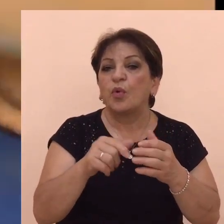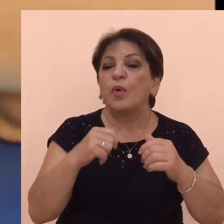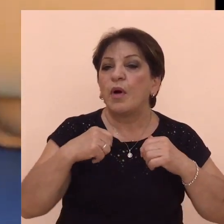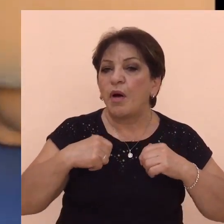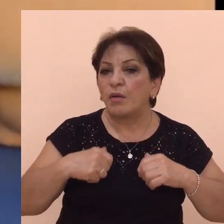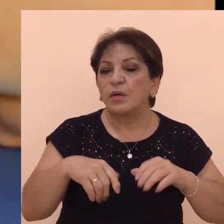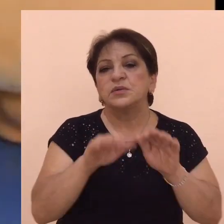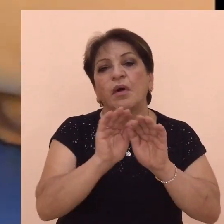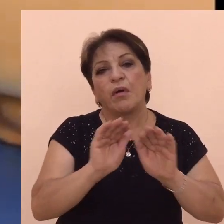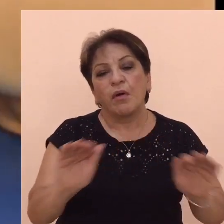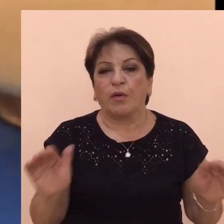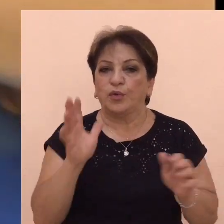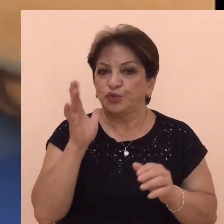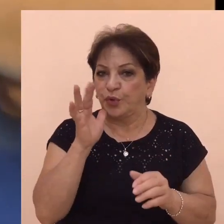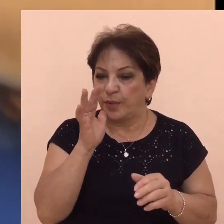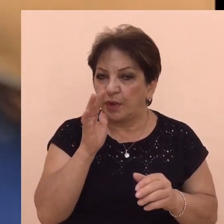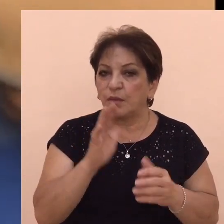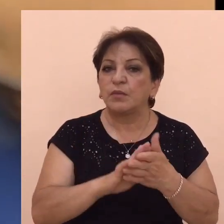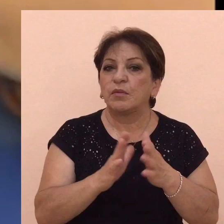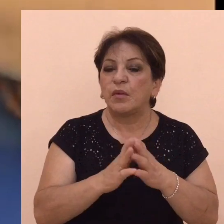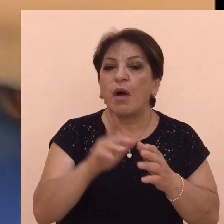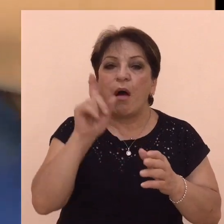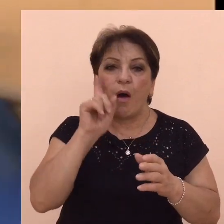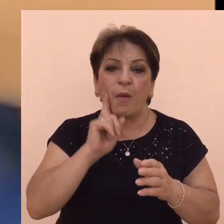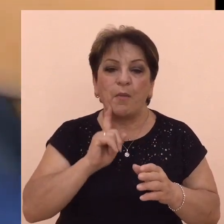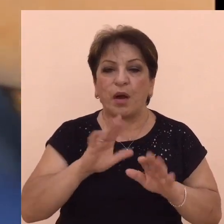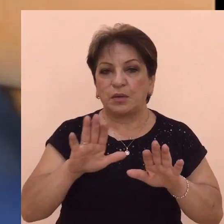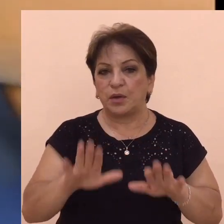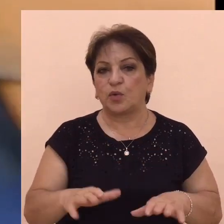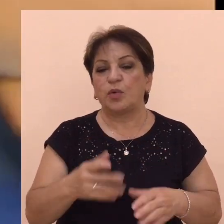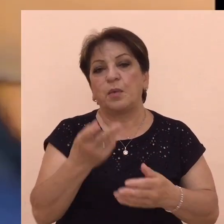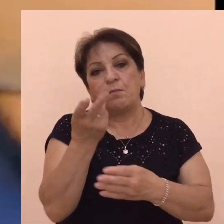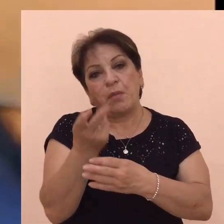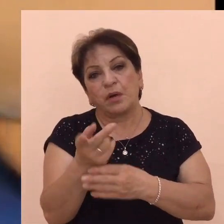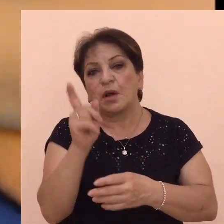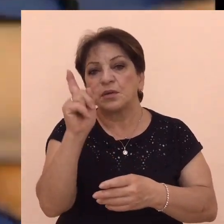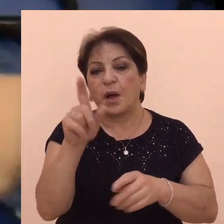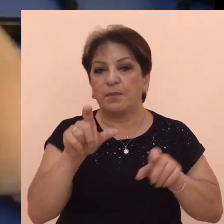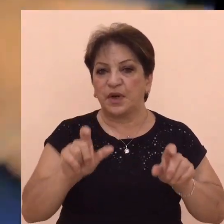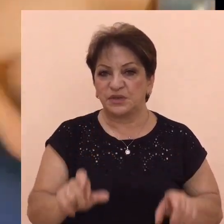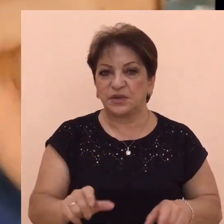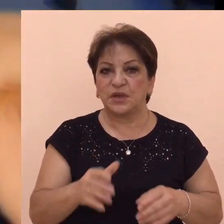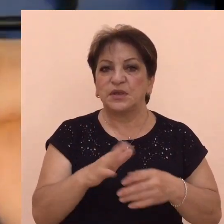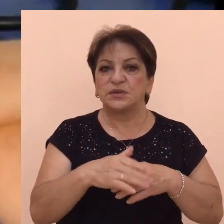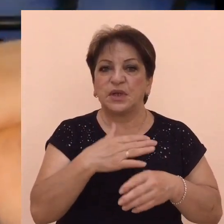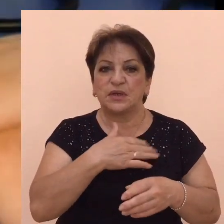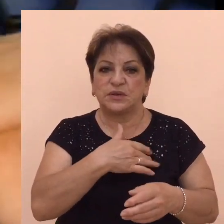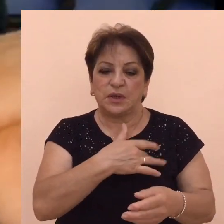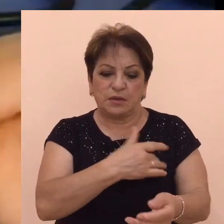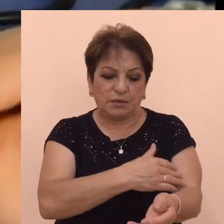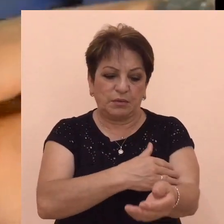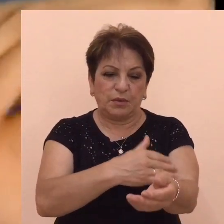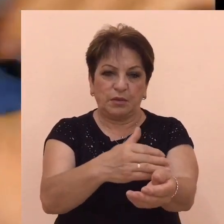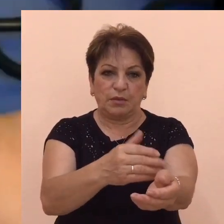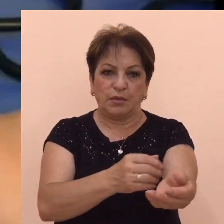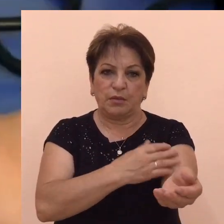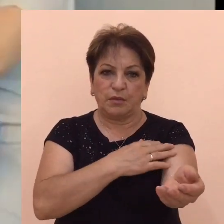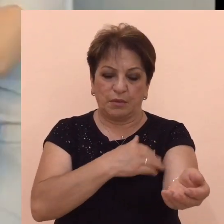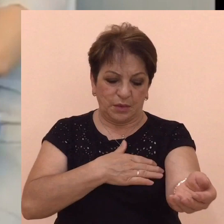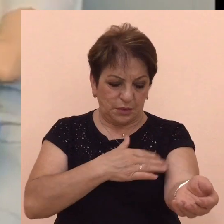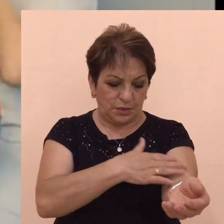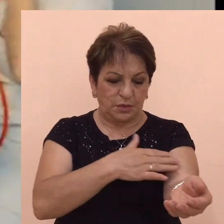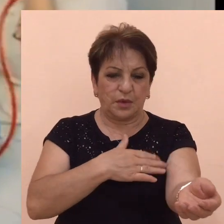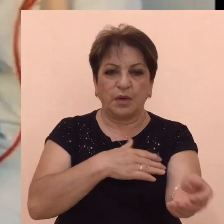խաղաղ պայմաններում։ Հարմարավ է դիրքում, նստած կամ պառկած, ձեռքը սրտի մակարդակին զուգահեռ մեկնած վիճակում։ Օգտագործվում